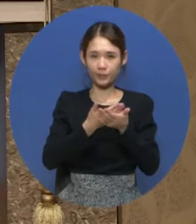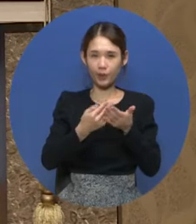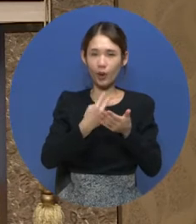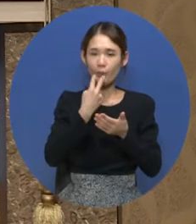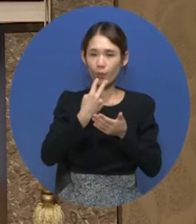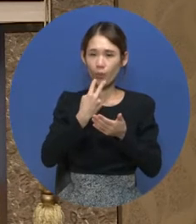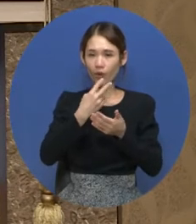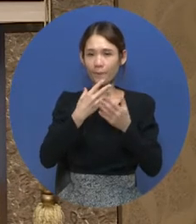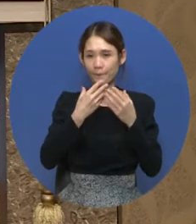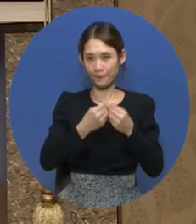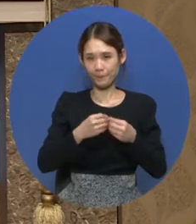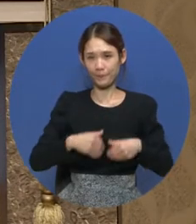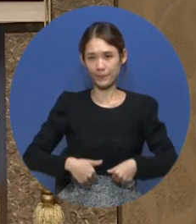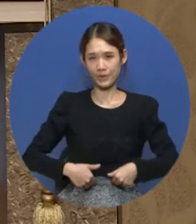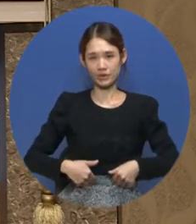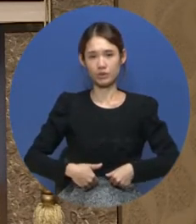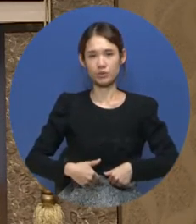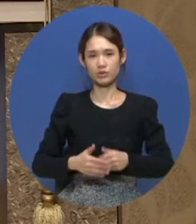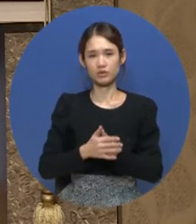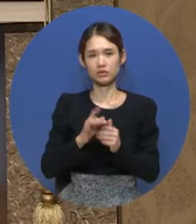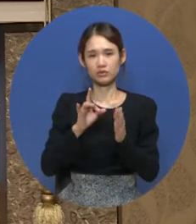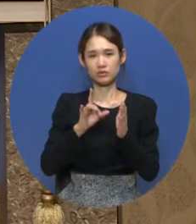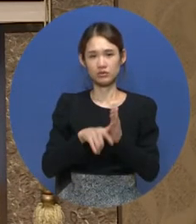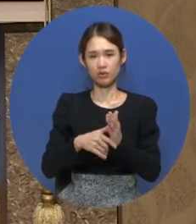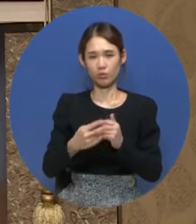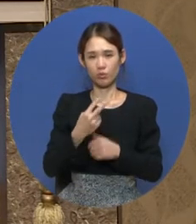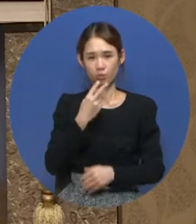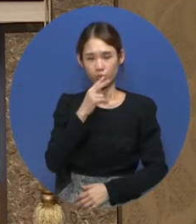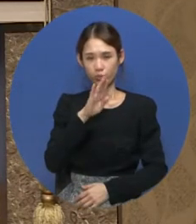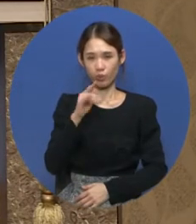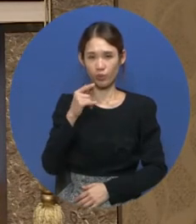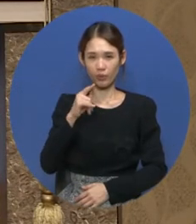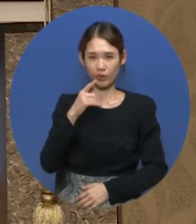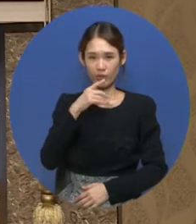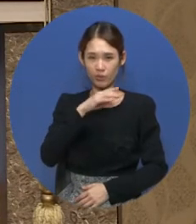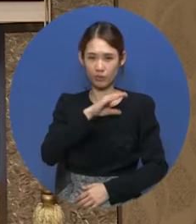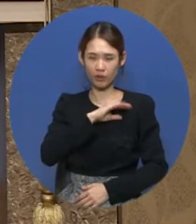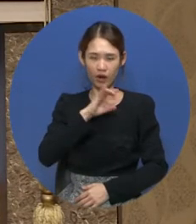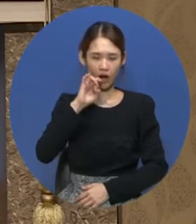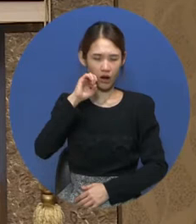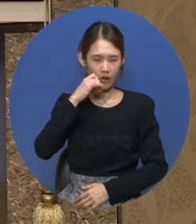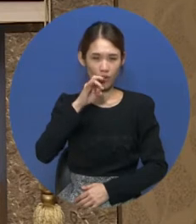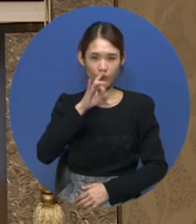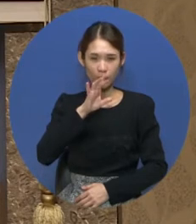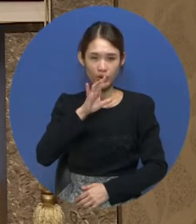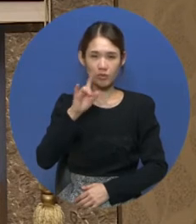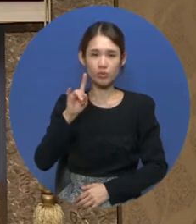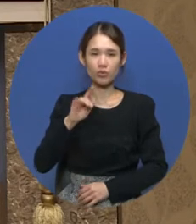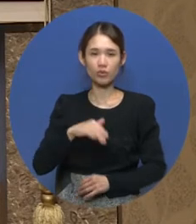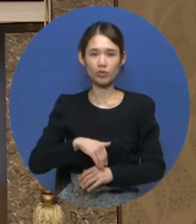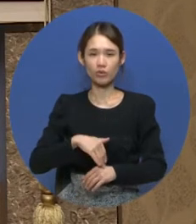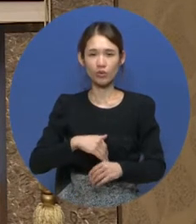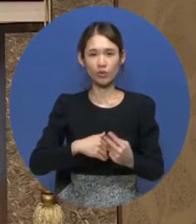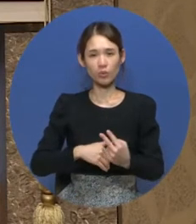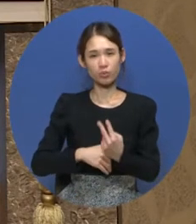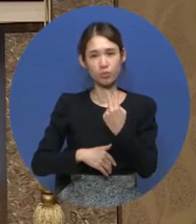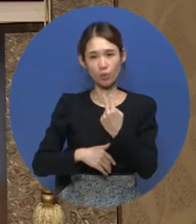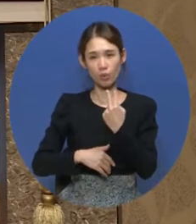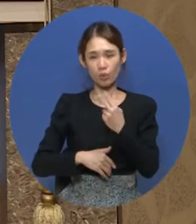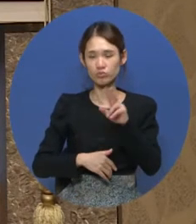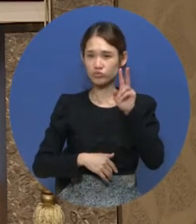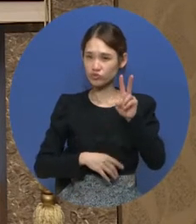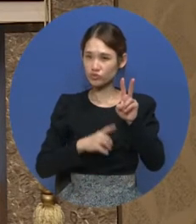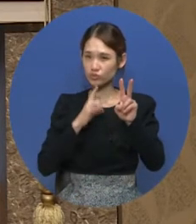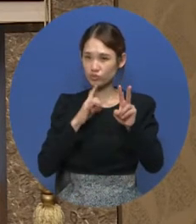되겠다 라고 했는데 그 당시에 보바 가 될 수 없었던 가장 핵심적인 이유 중의 하나는 보험은 우리나라에서 딱